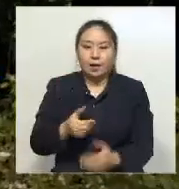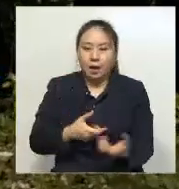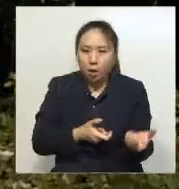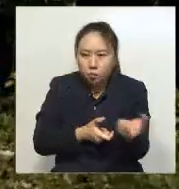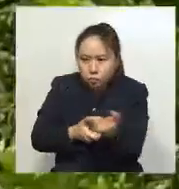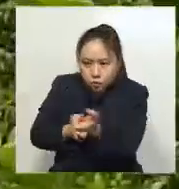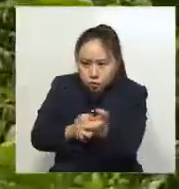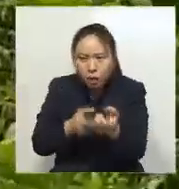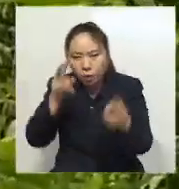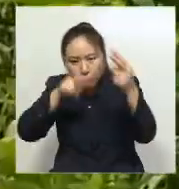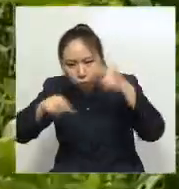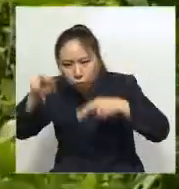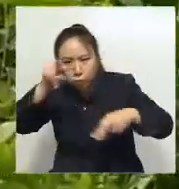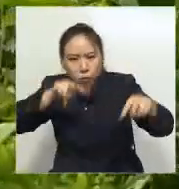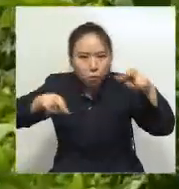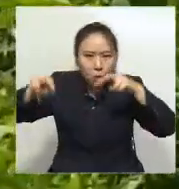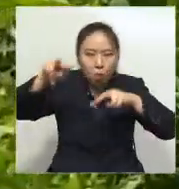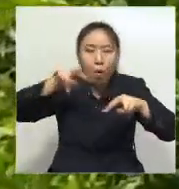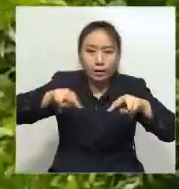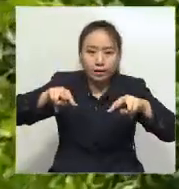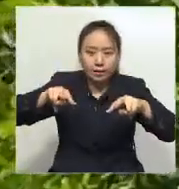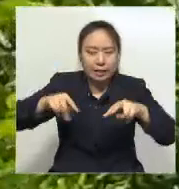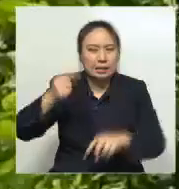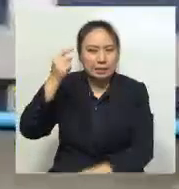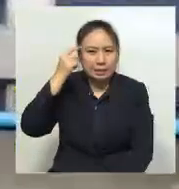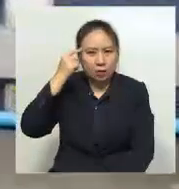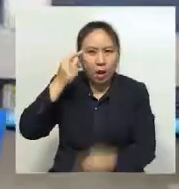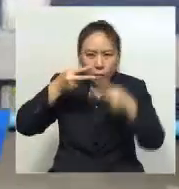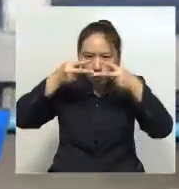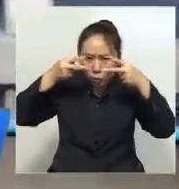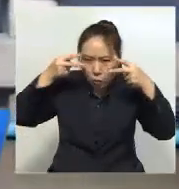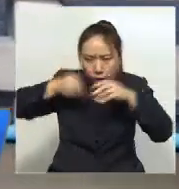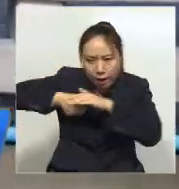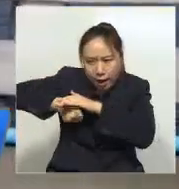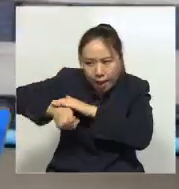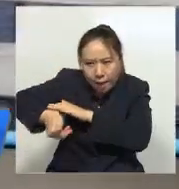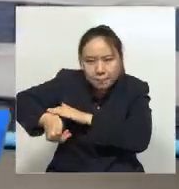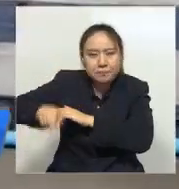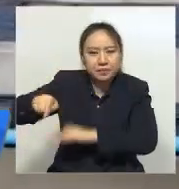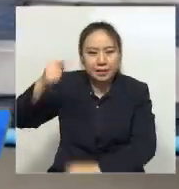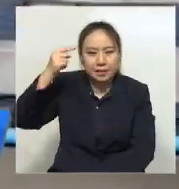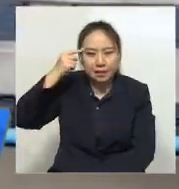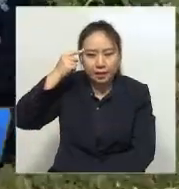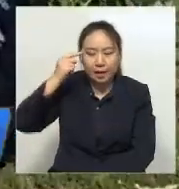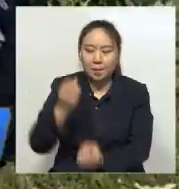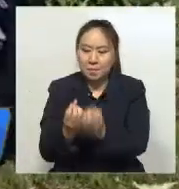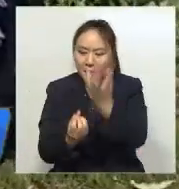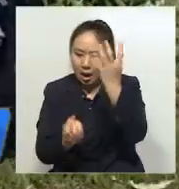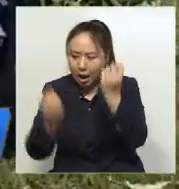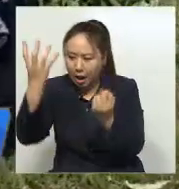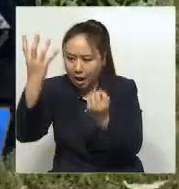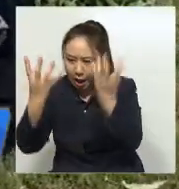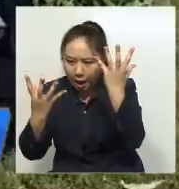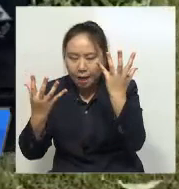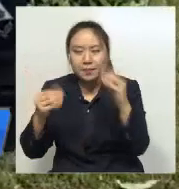ข้าตรวจค้นในพื้นที่ที่คาดว่าคนร้ายเนี่ยเข้าไปหลบซ่อนไม่ว่าจะเป็นพื้นที่ป่าไม้ก